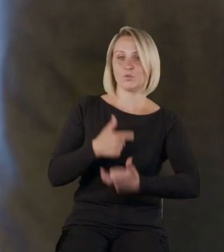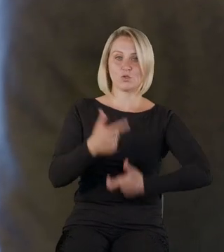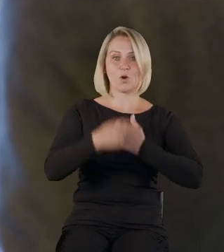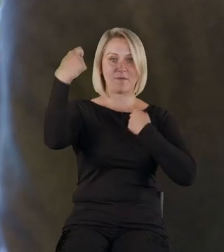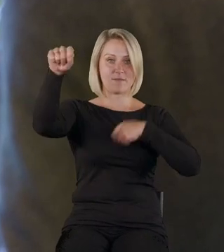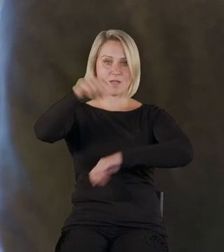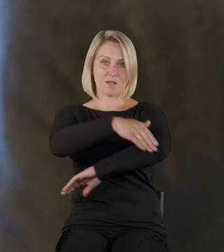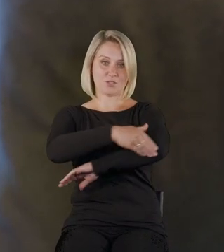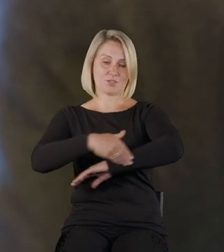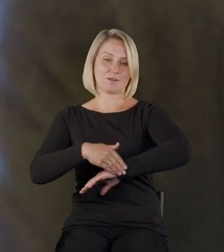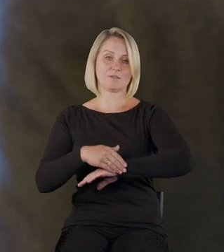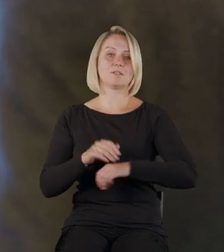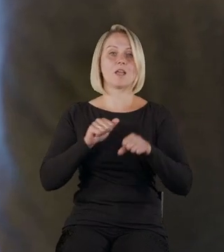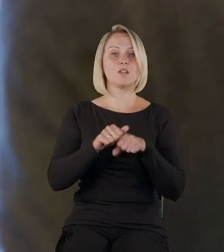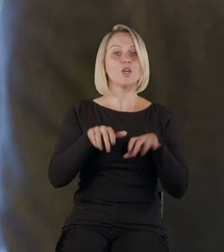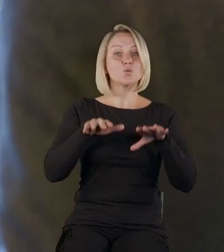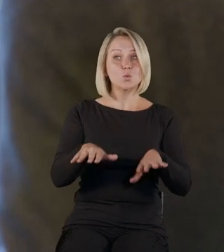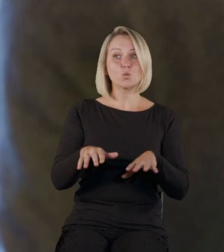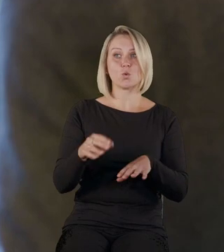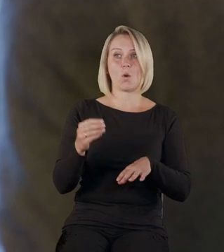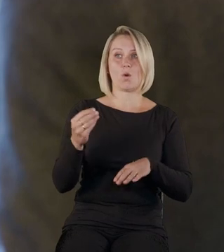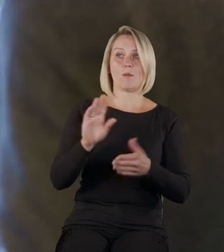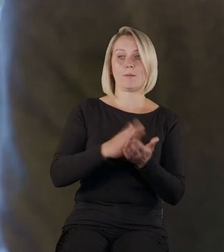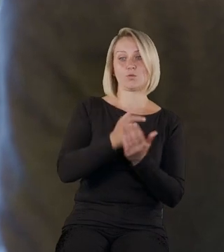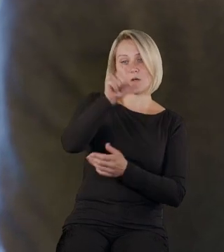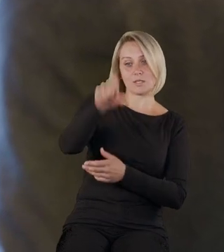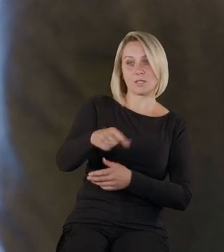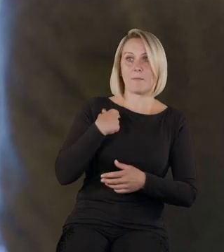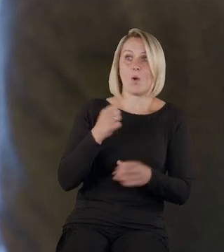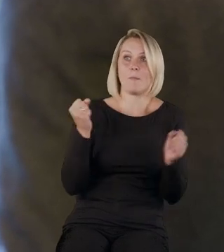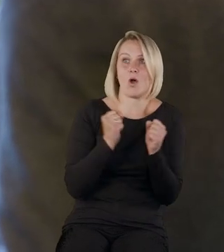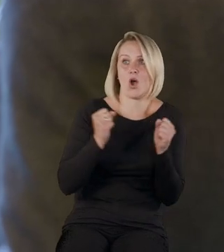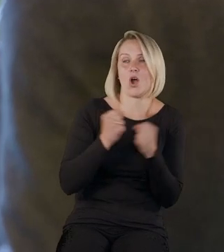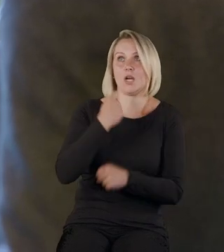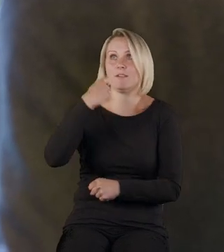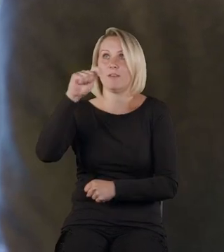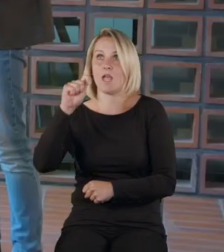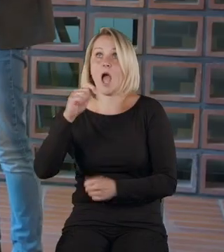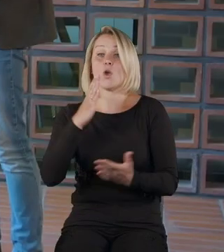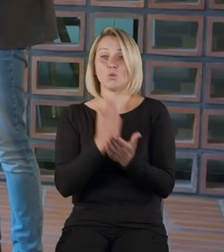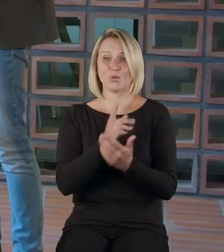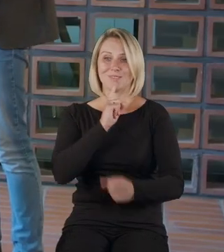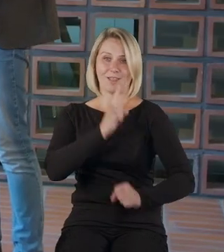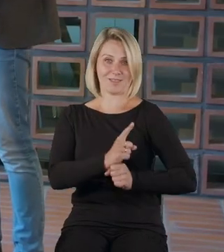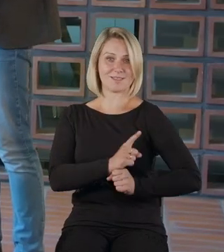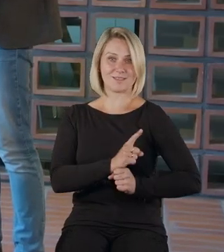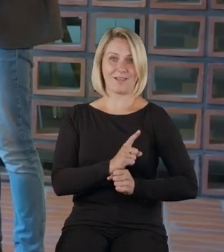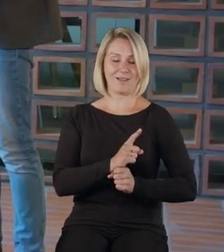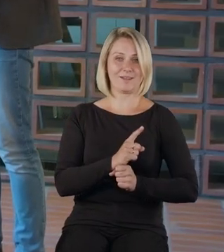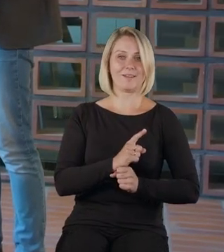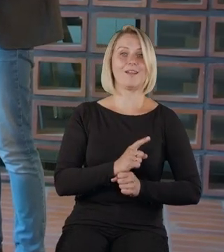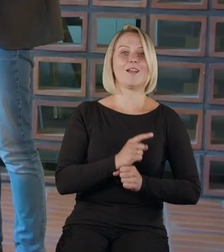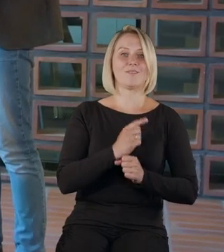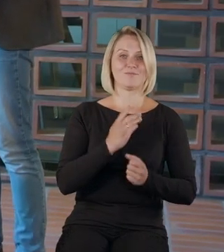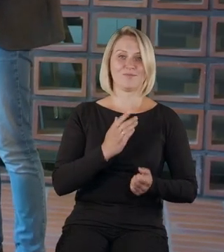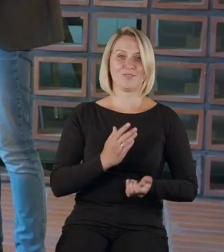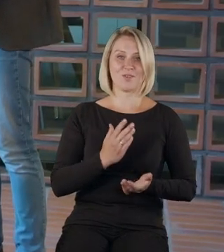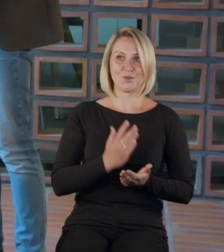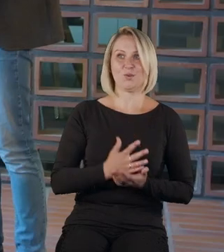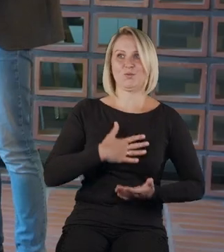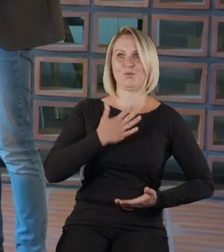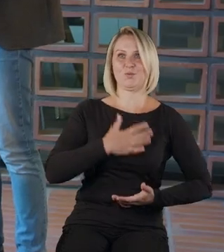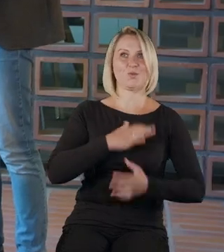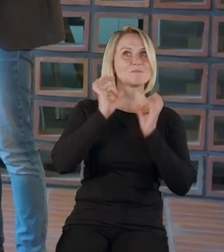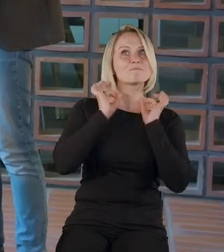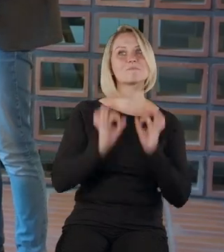wielu studentów, którzy bali się wyjechać, a jak już się zdecydowali, to